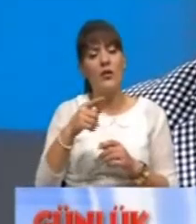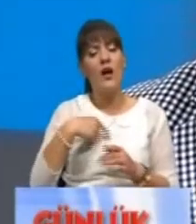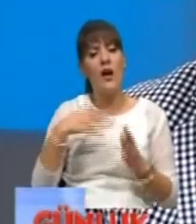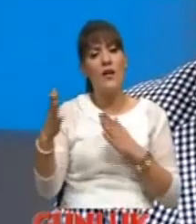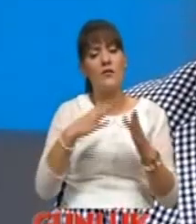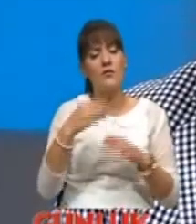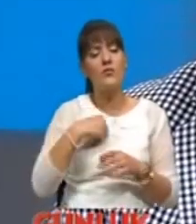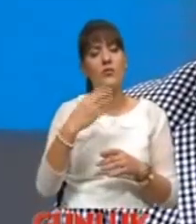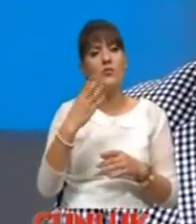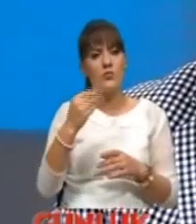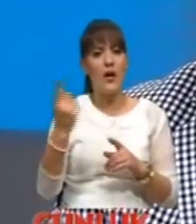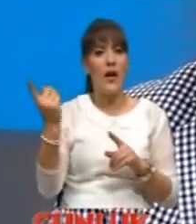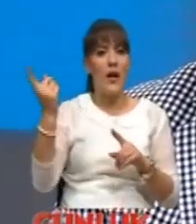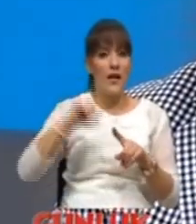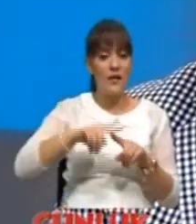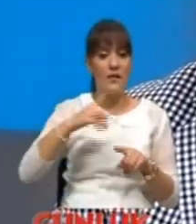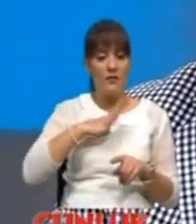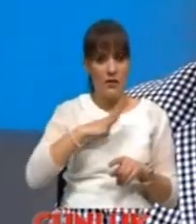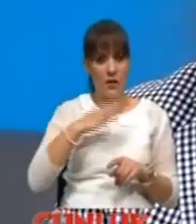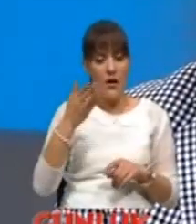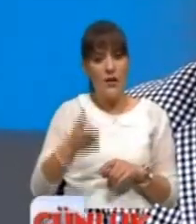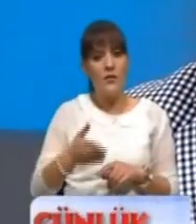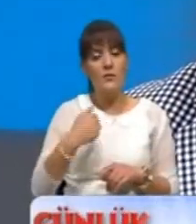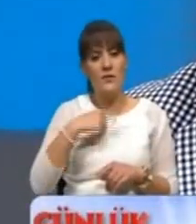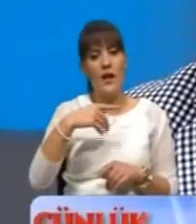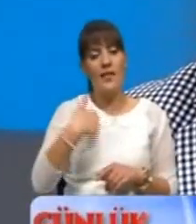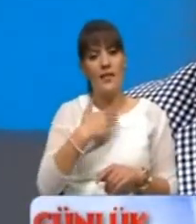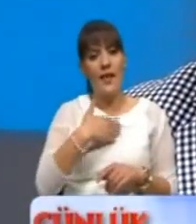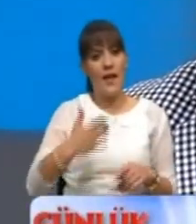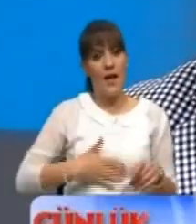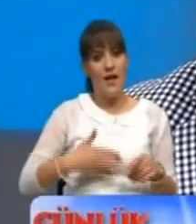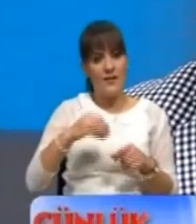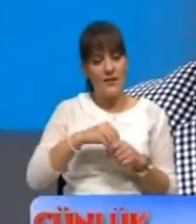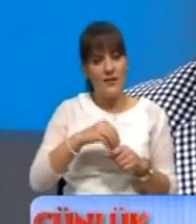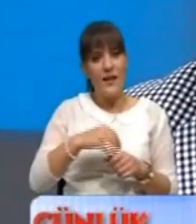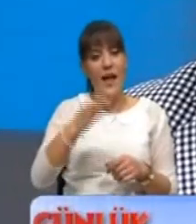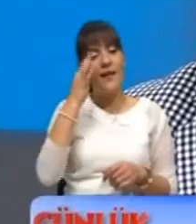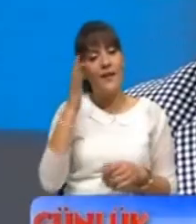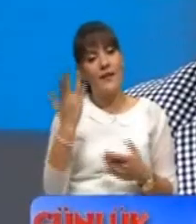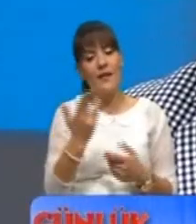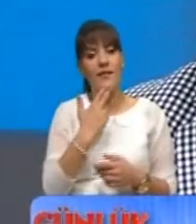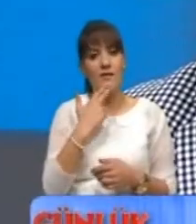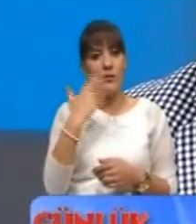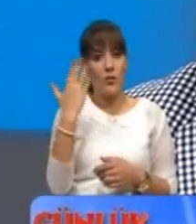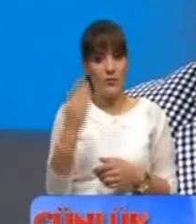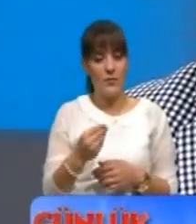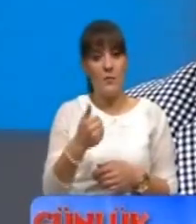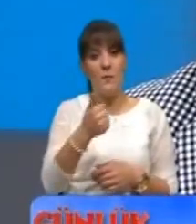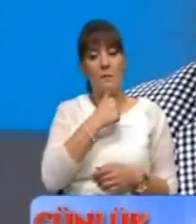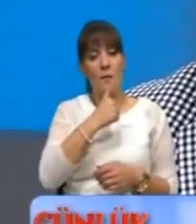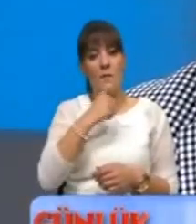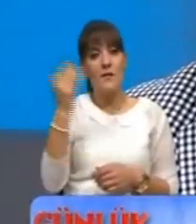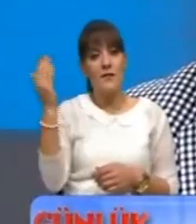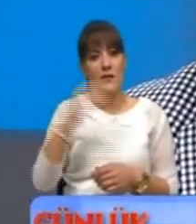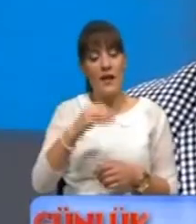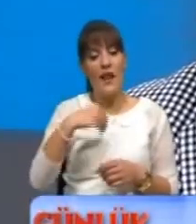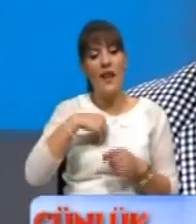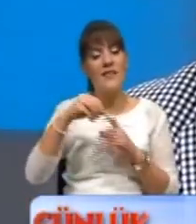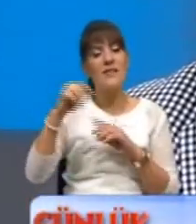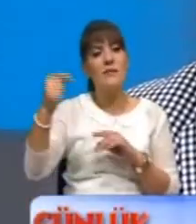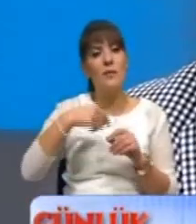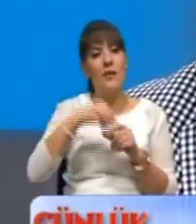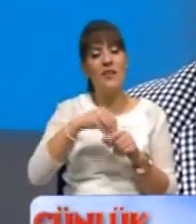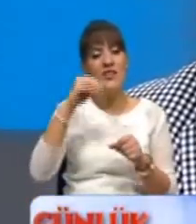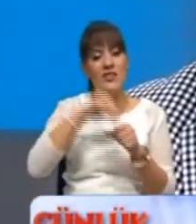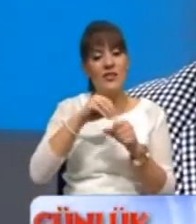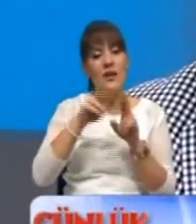ki bizler de biliyorsunuz annemizin karnında erkek ya da dişi olacağımız babamızdan gelen spermin